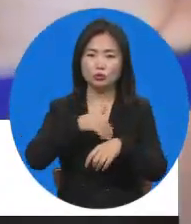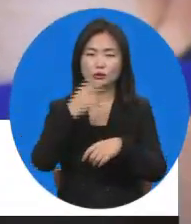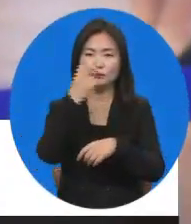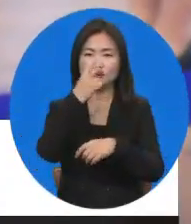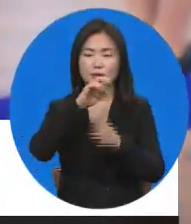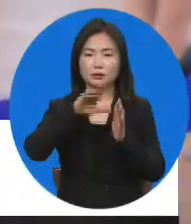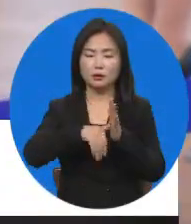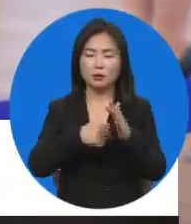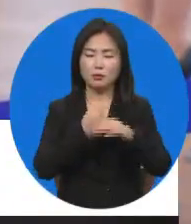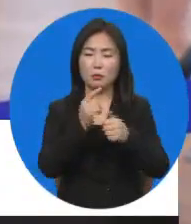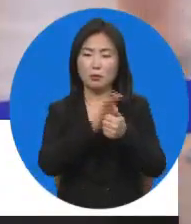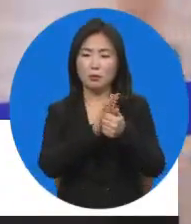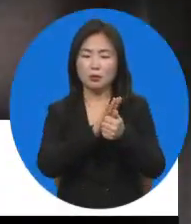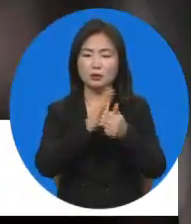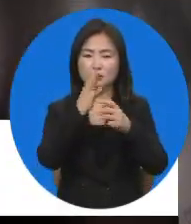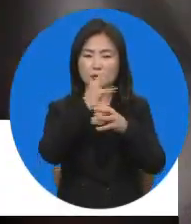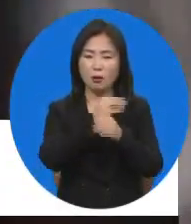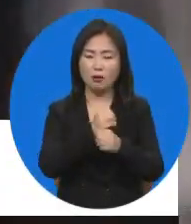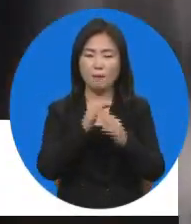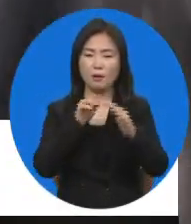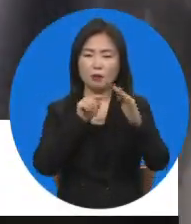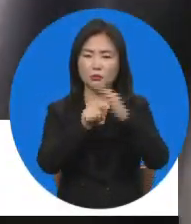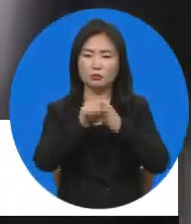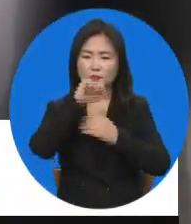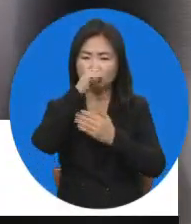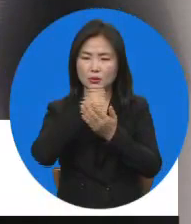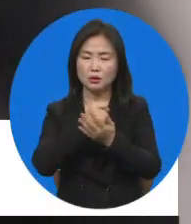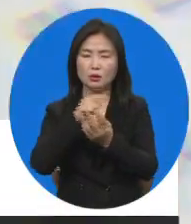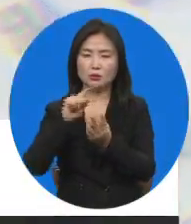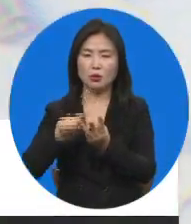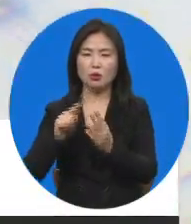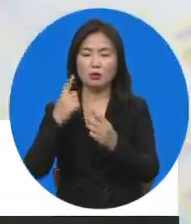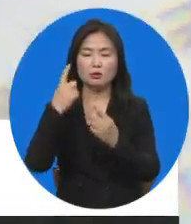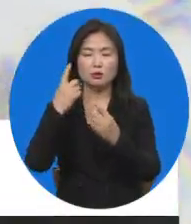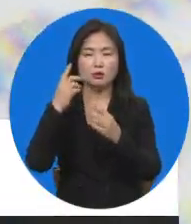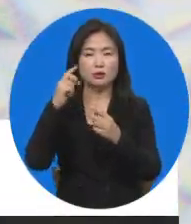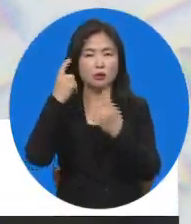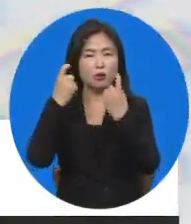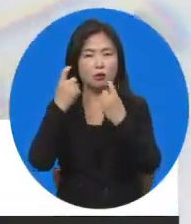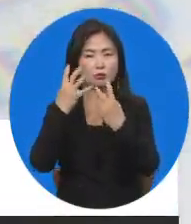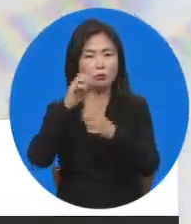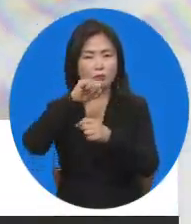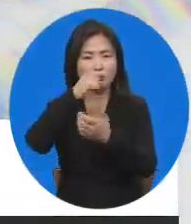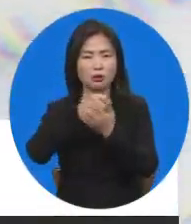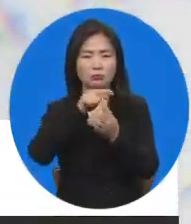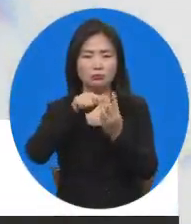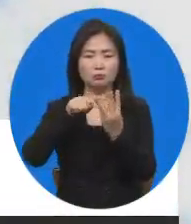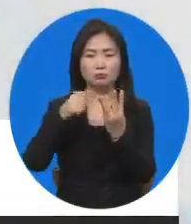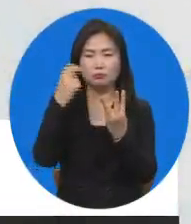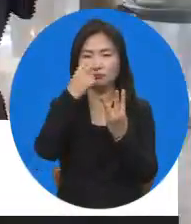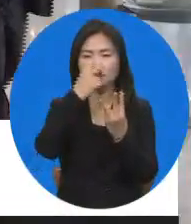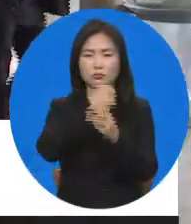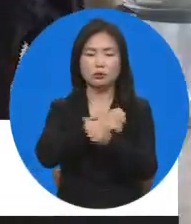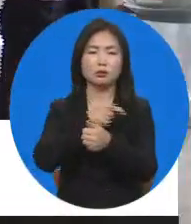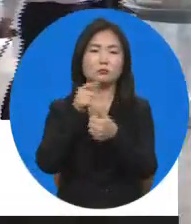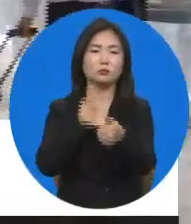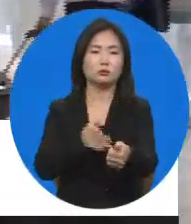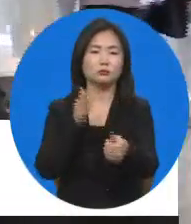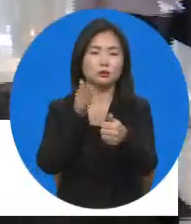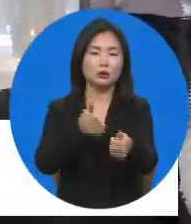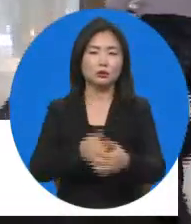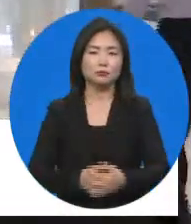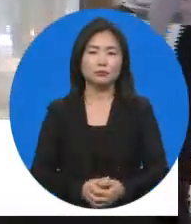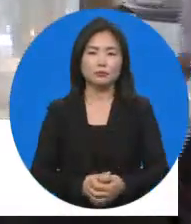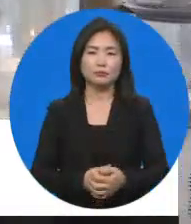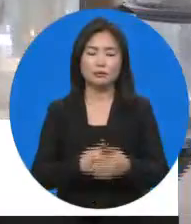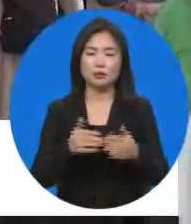외유성 일정 여부와 방문기 권의 다 당 썽 여행 시기에 적정성 등을 적극 검토할 것을 주문했습니다